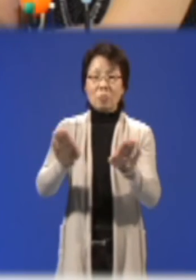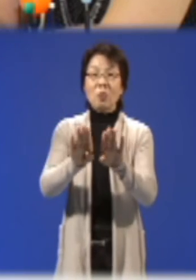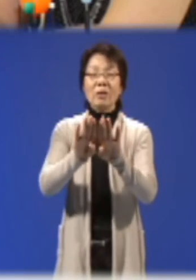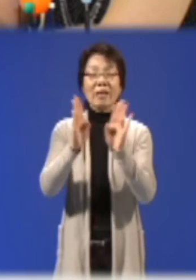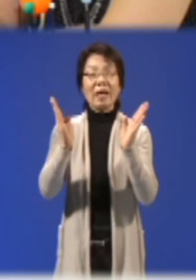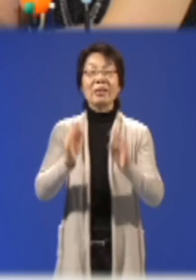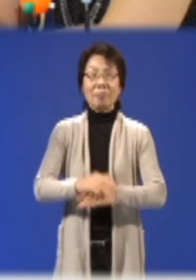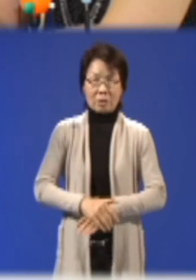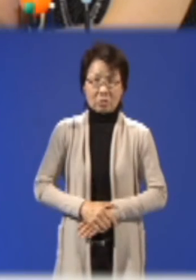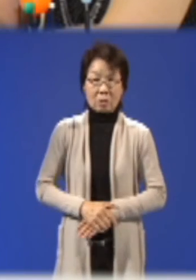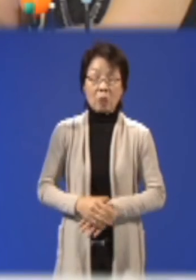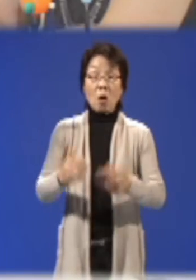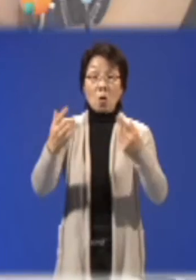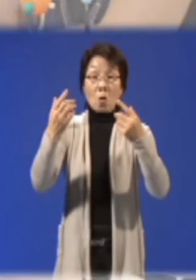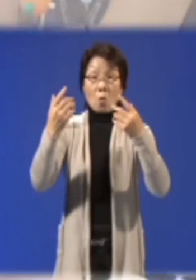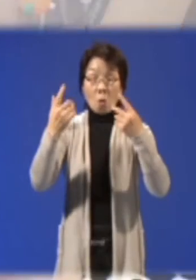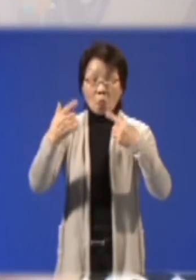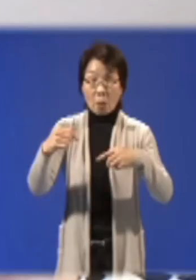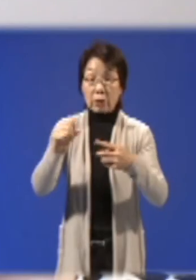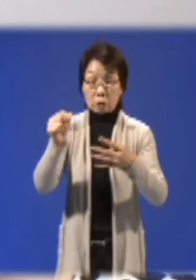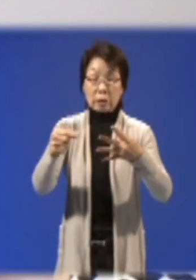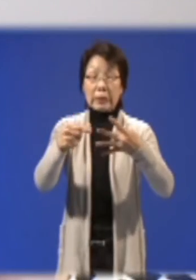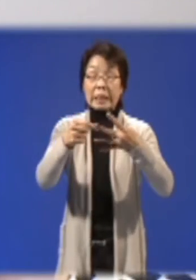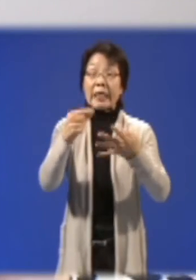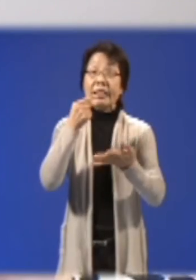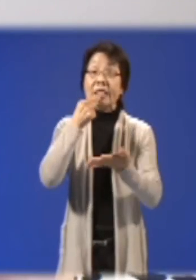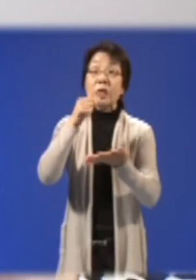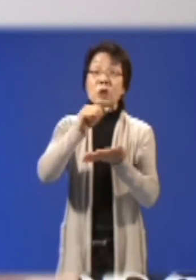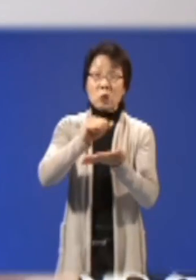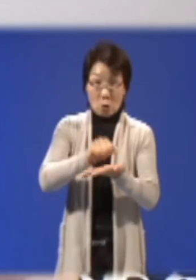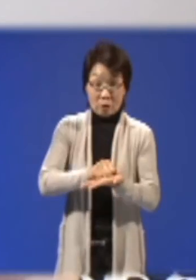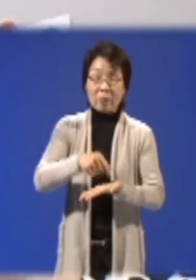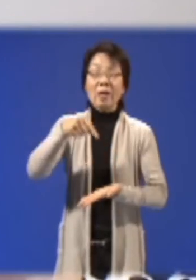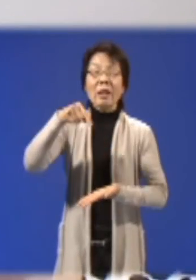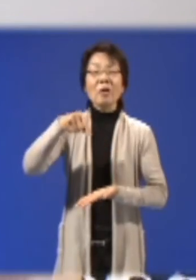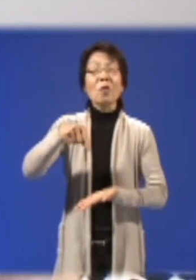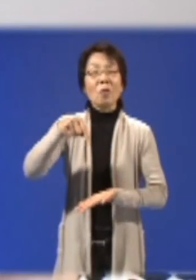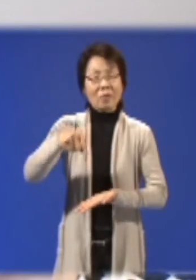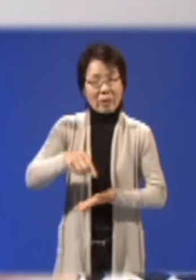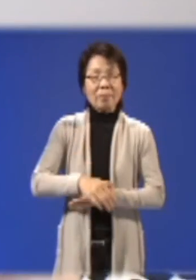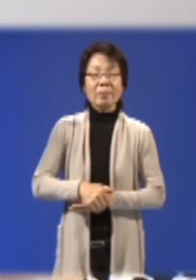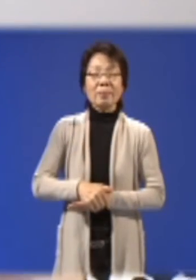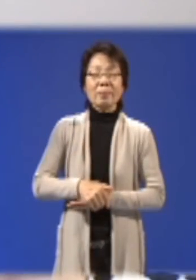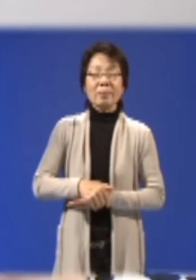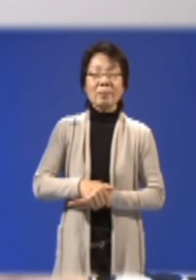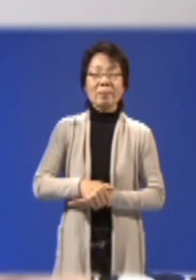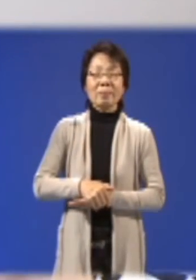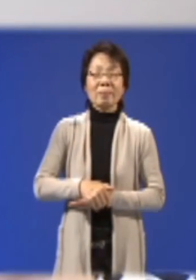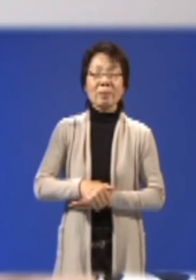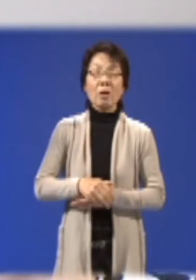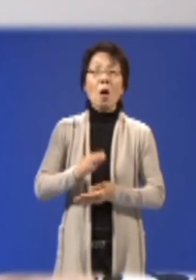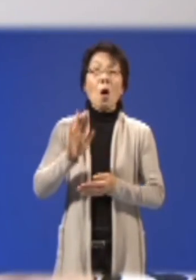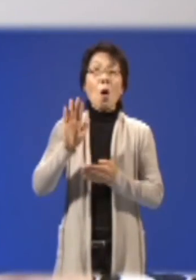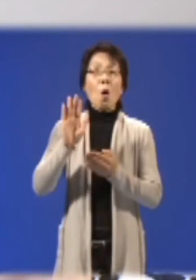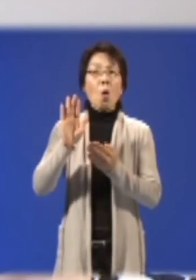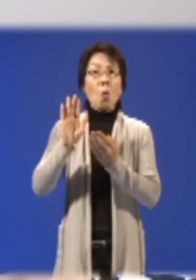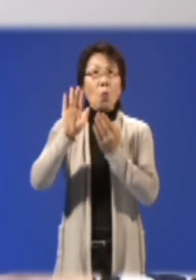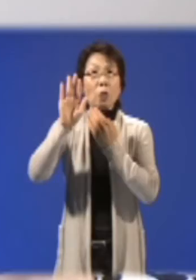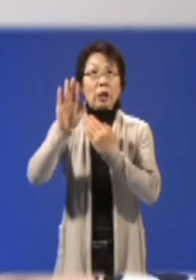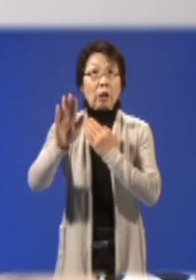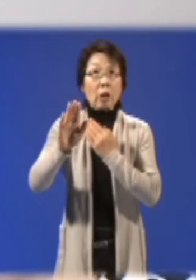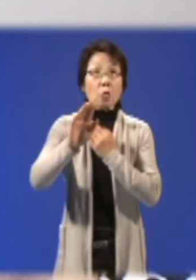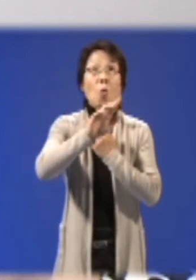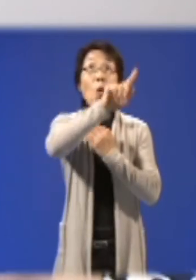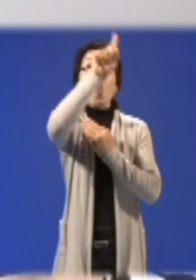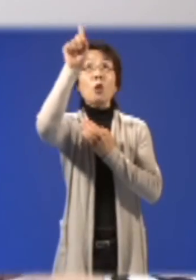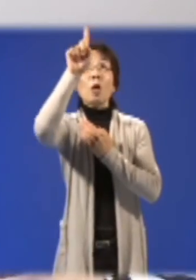よ。 毎月第2日曜日にこちらの、コズミックラウンジを使いまして、これから見られる